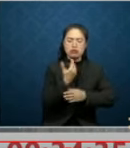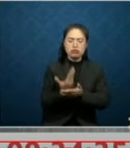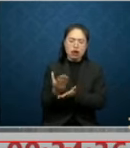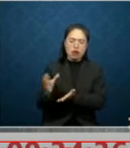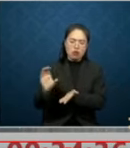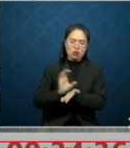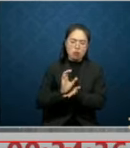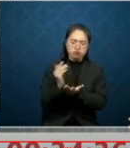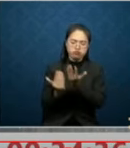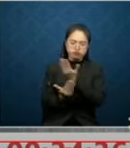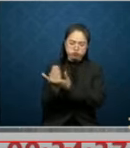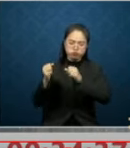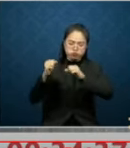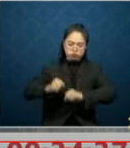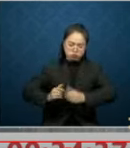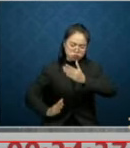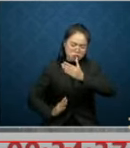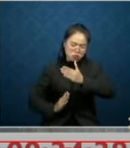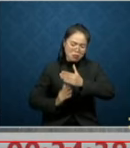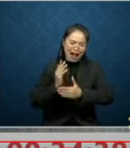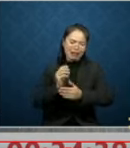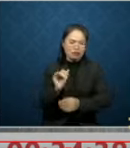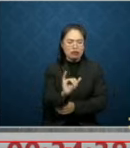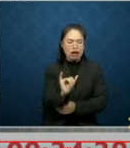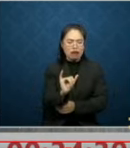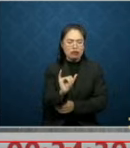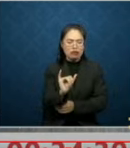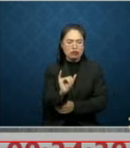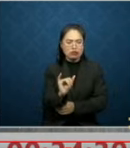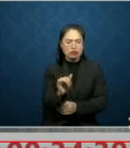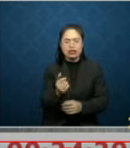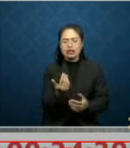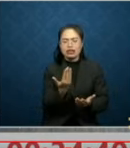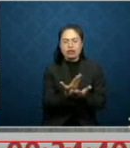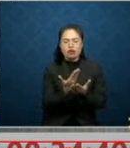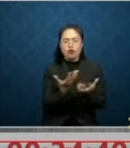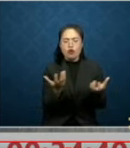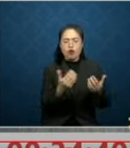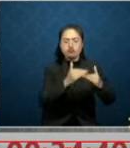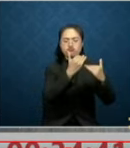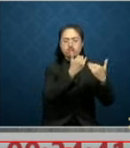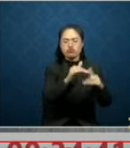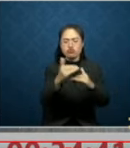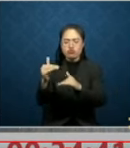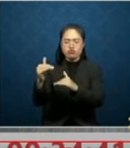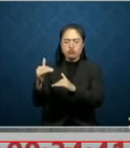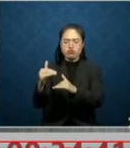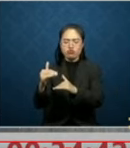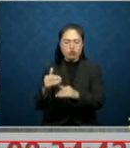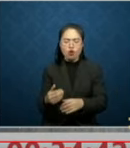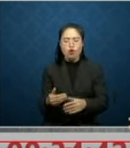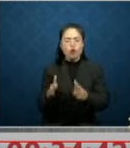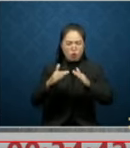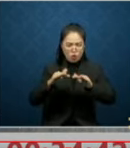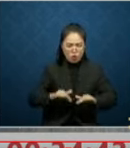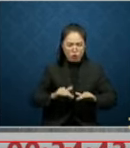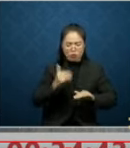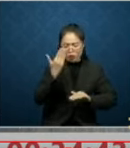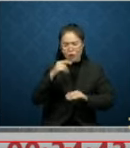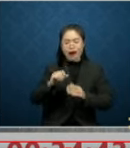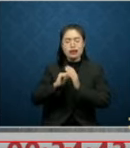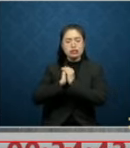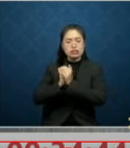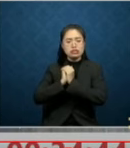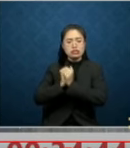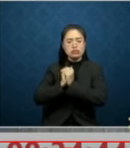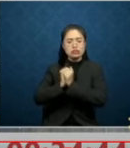านไตรมาส4ก็ไม่มีเงินการส่งออกลดลงเนื่องจากจีนลดการนำเข้าปิโตรเคมีจากไทยคน